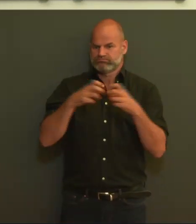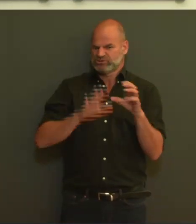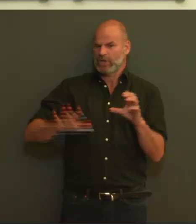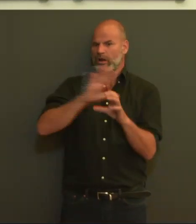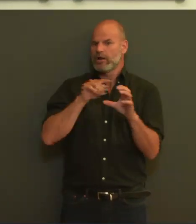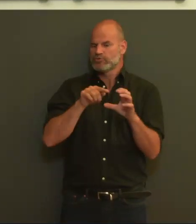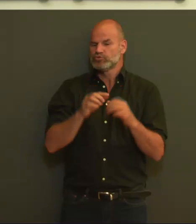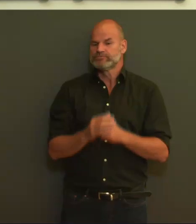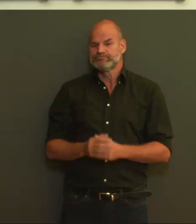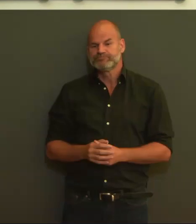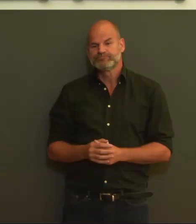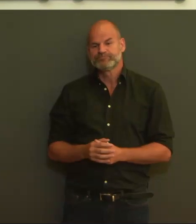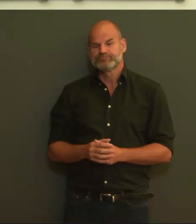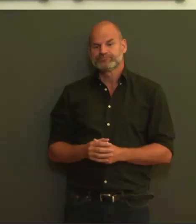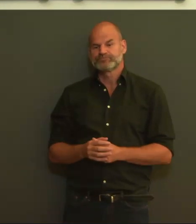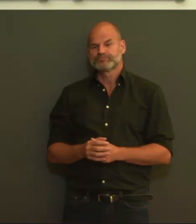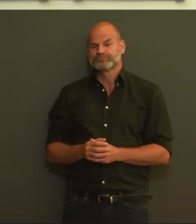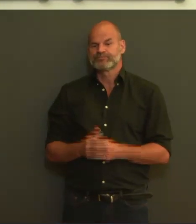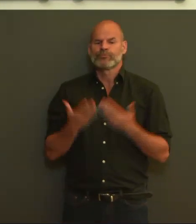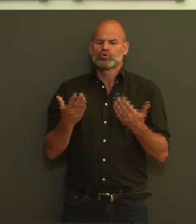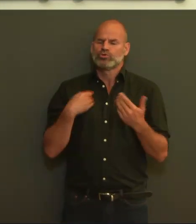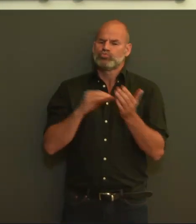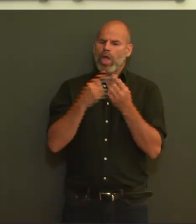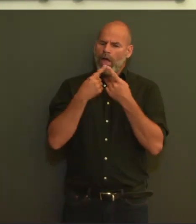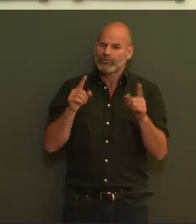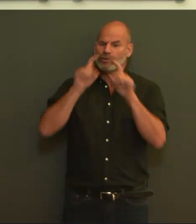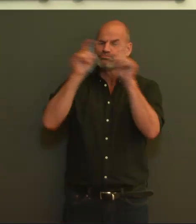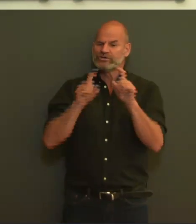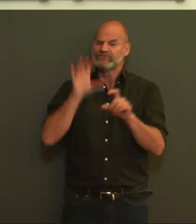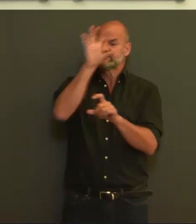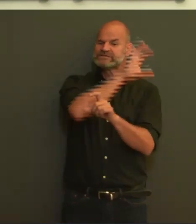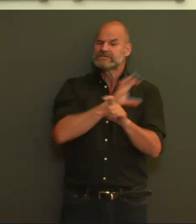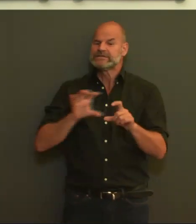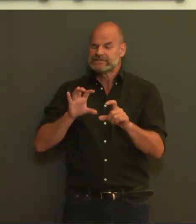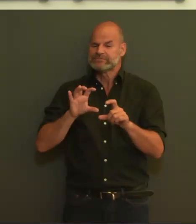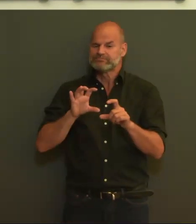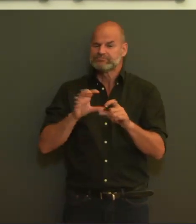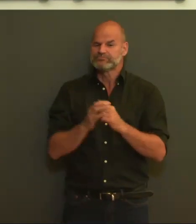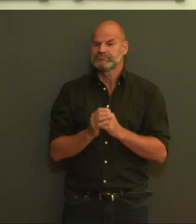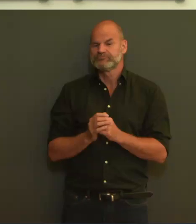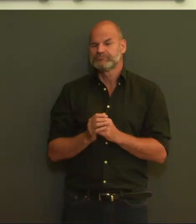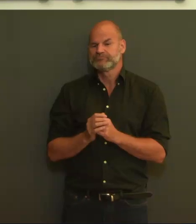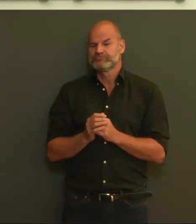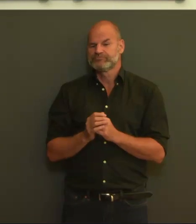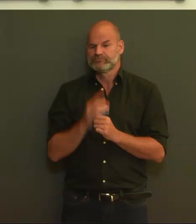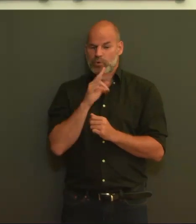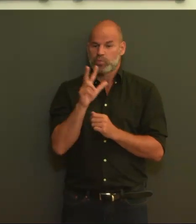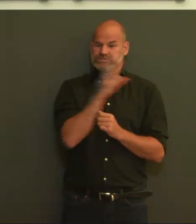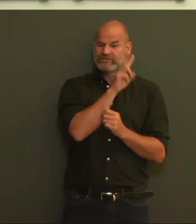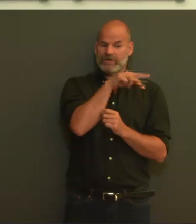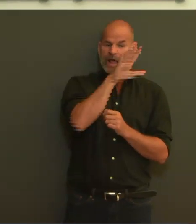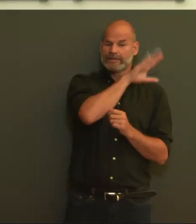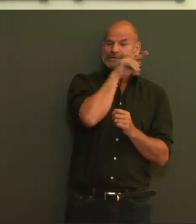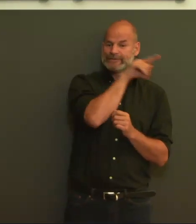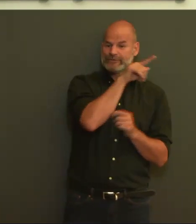Wat de andere provincies betreft, zien we de grootste toename in West-Vlaanderen. Ook een toename van